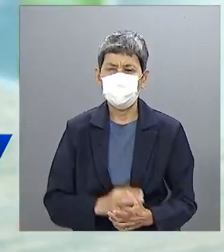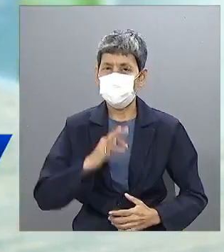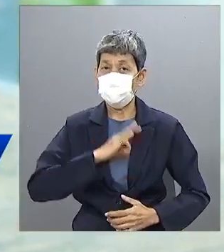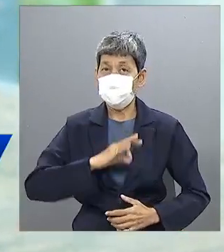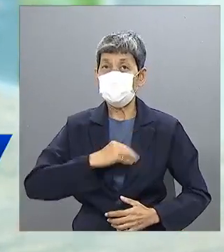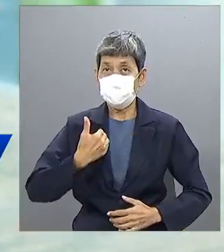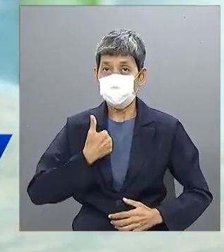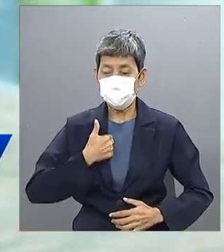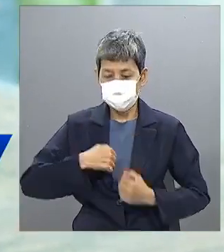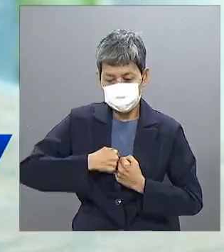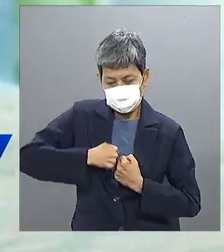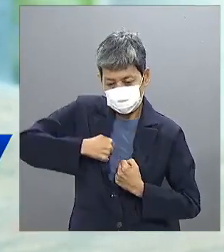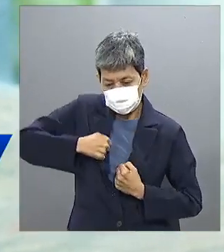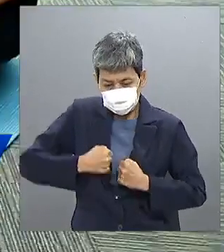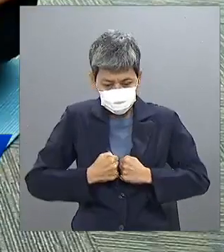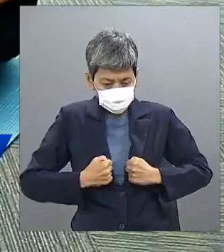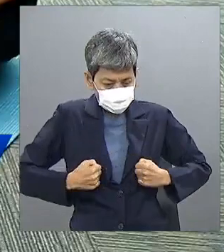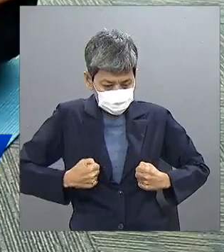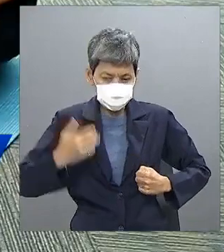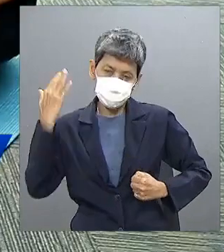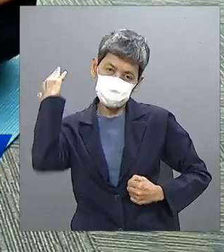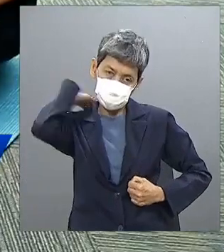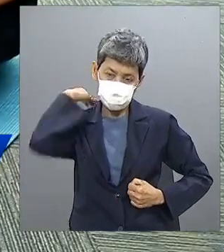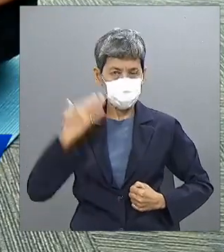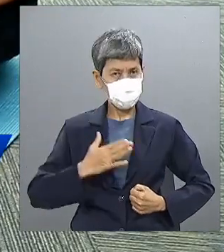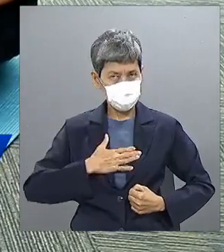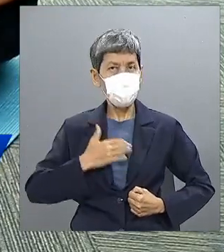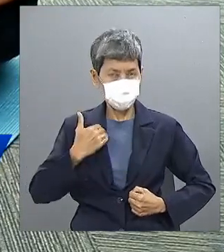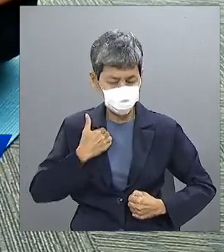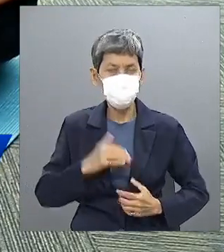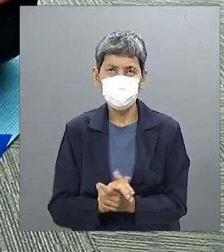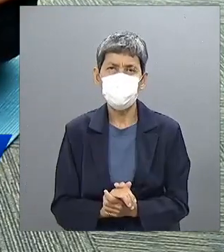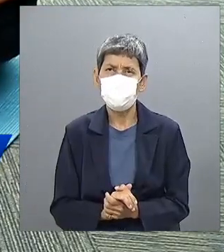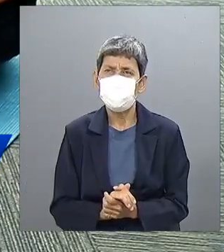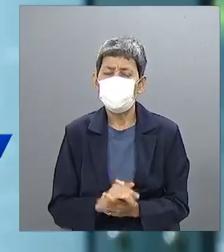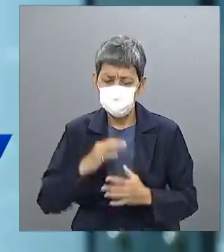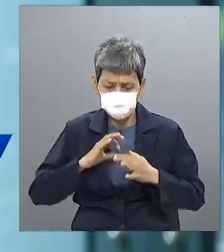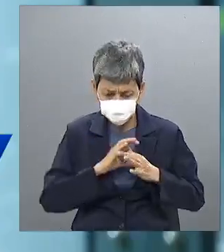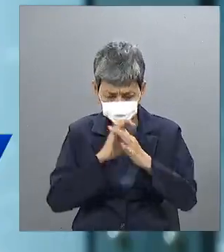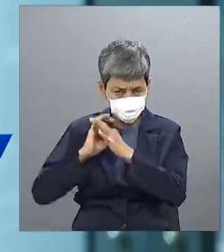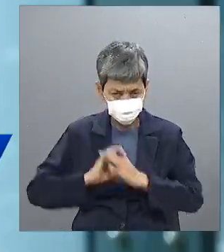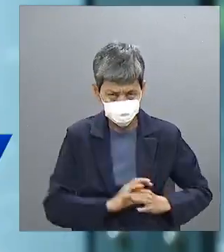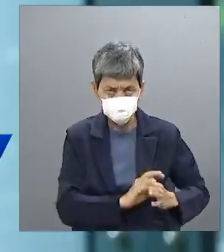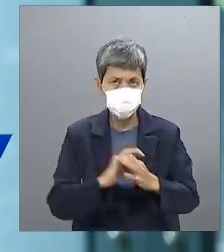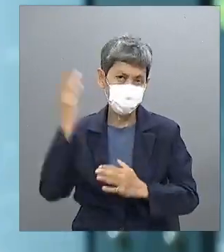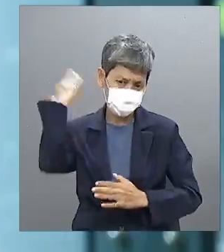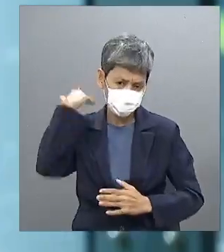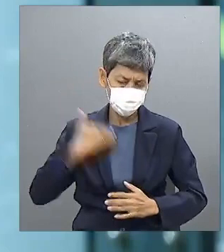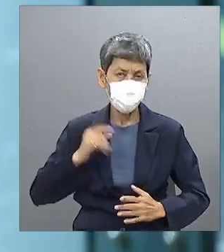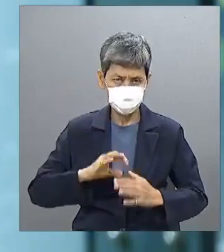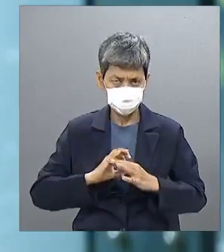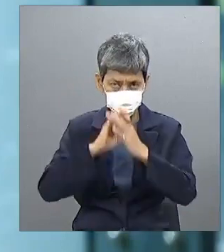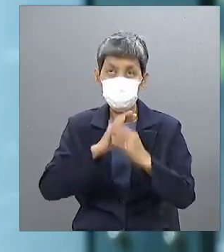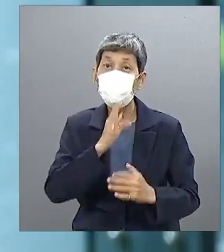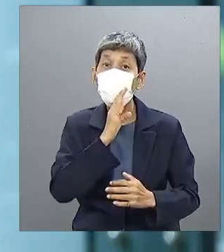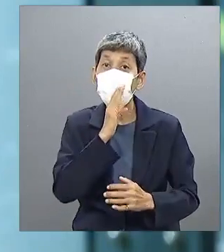ยืดเหยียดของกล้ามเนื้อทั้งทางด้านหน้าก็ด้านหลังช่วยต้องสัมพันธ์กันนะคะกล้ามเนื้อทั้งสองฟักสิงห์สัมพันธ์ค่ะเพราะว่าเมื่อไหร่ที่